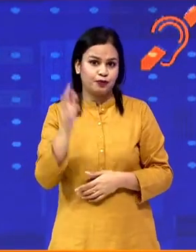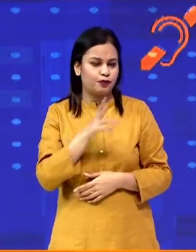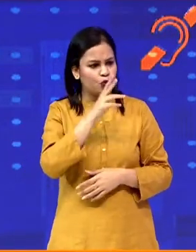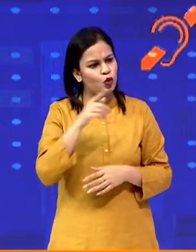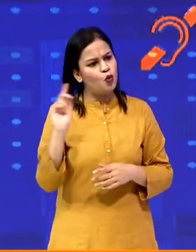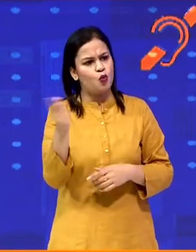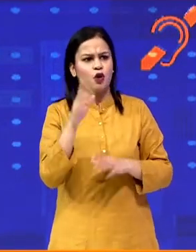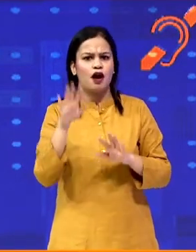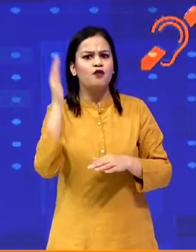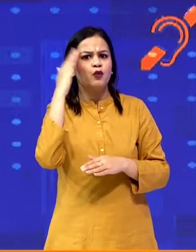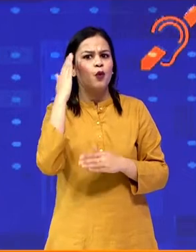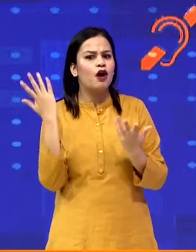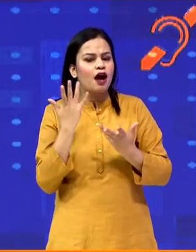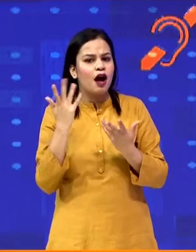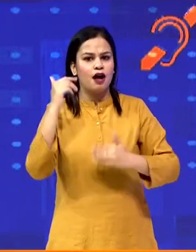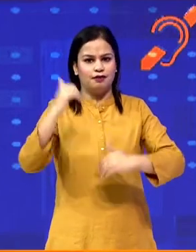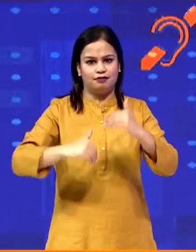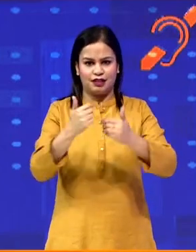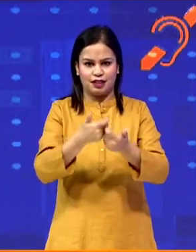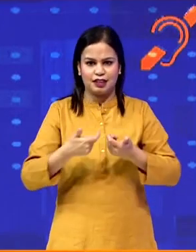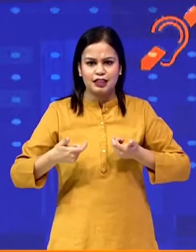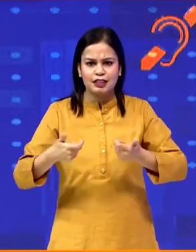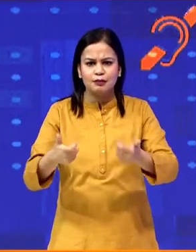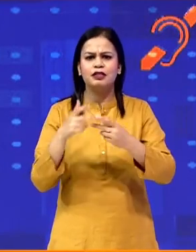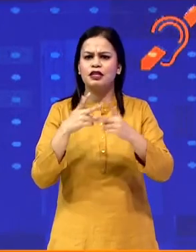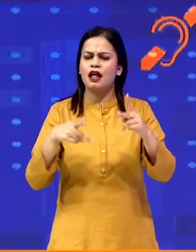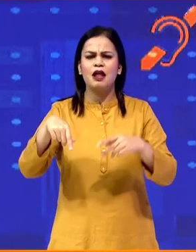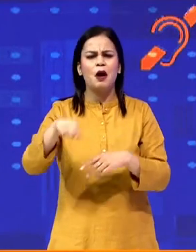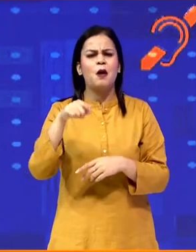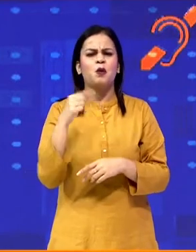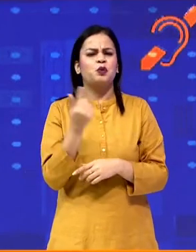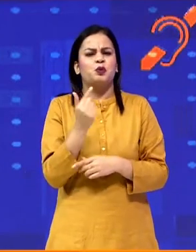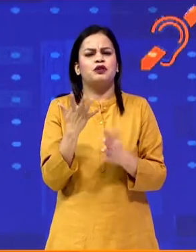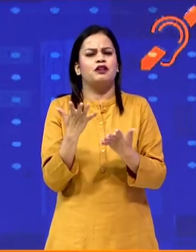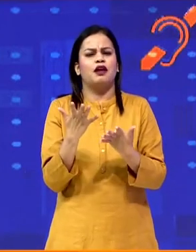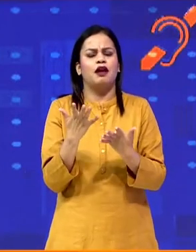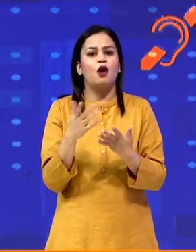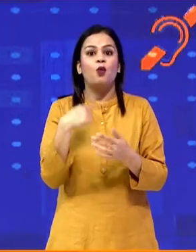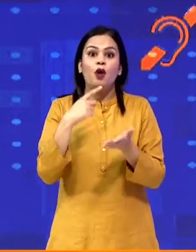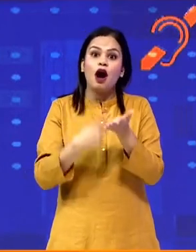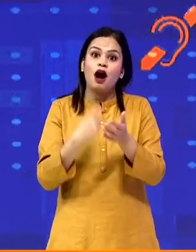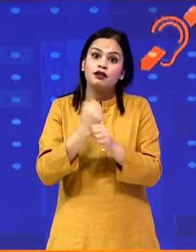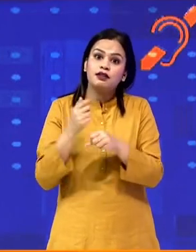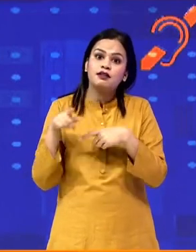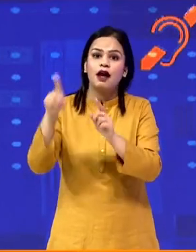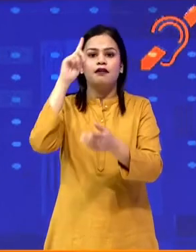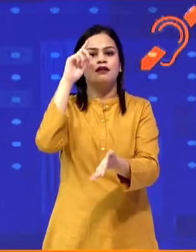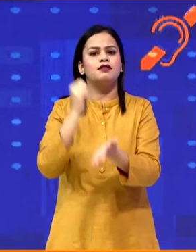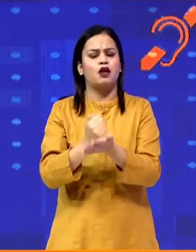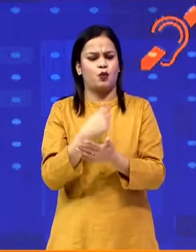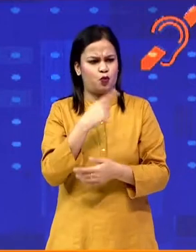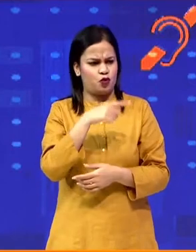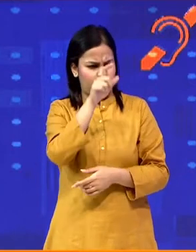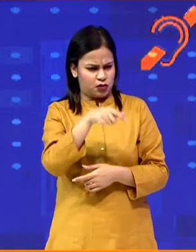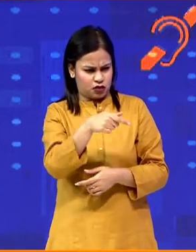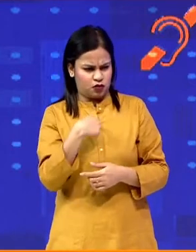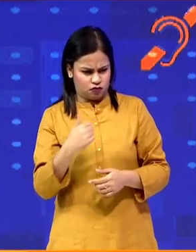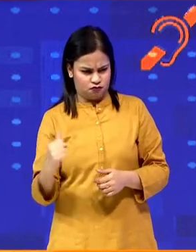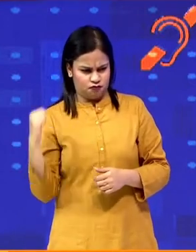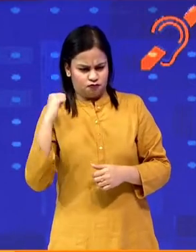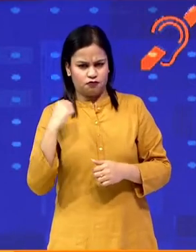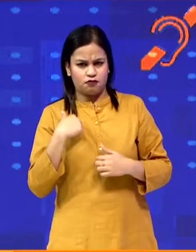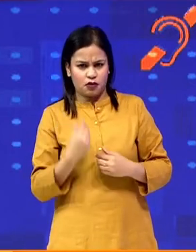वर्किंग कमेटी का इलेक्शन कमेटी का कोई मतलब नहीं है यह सब राहुल जी ते कर देते हैं किसको टिकट देने किसको लड़ना है की किसको बनाना